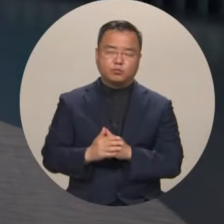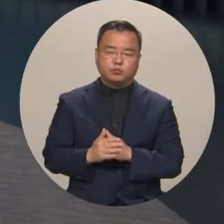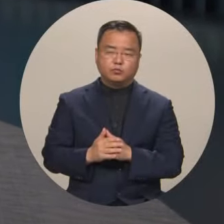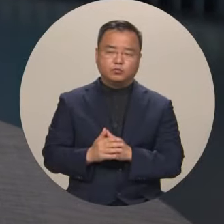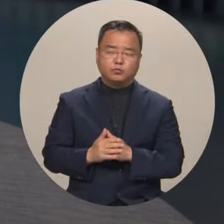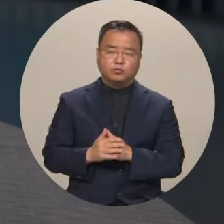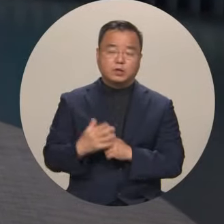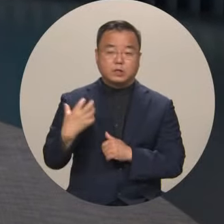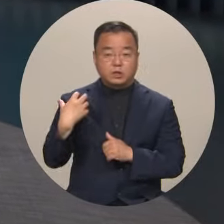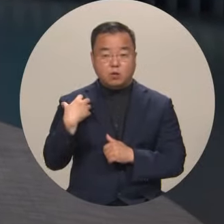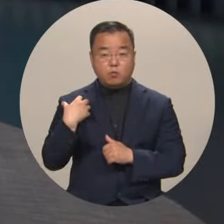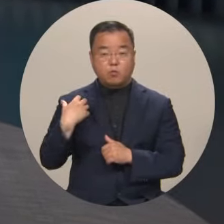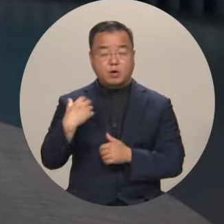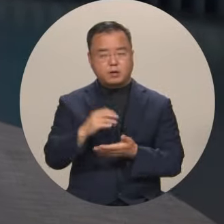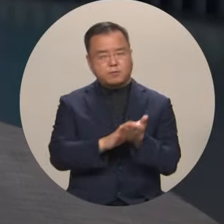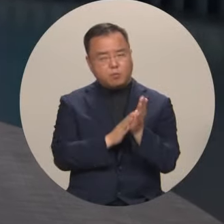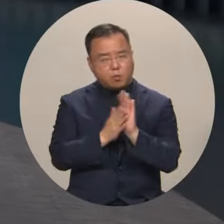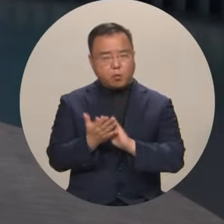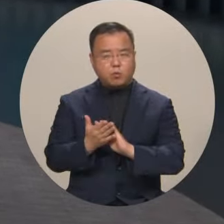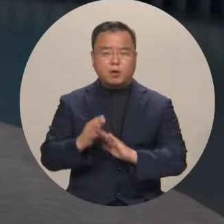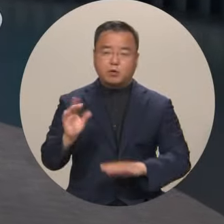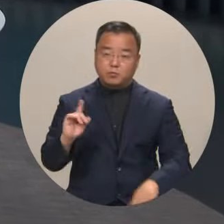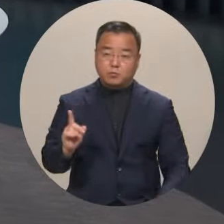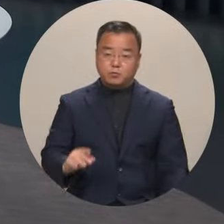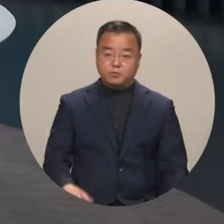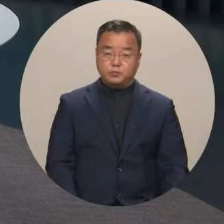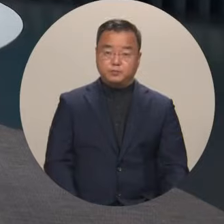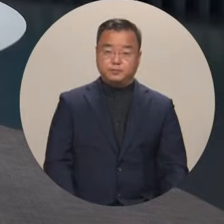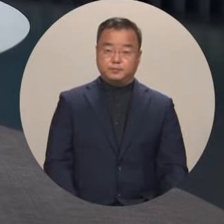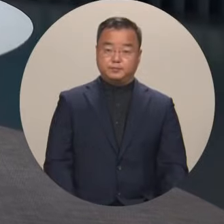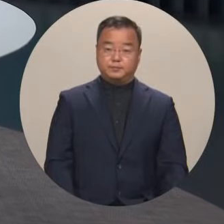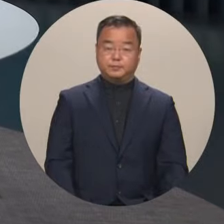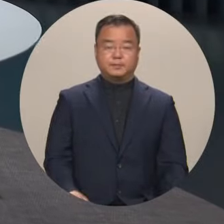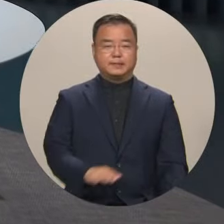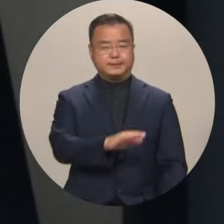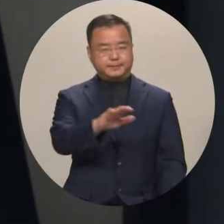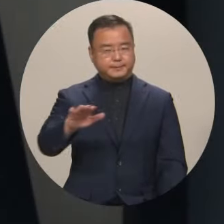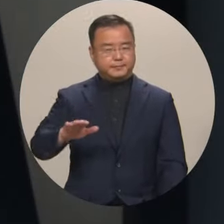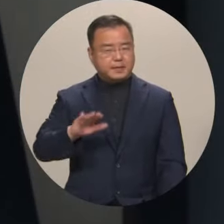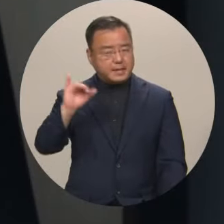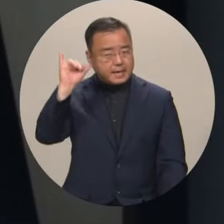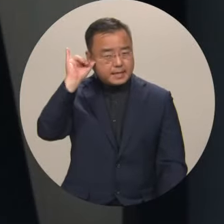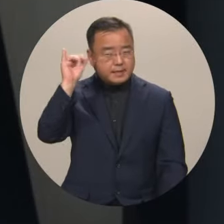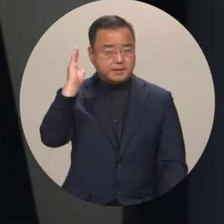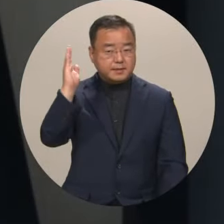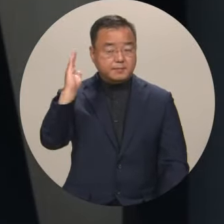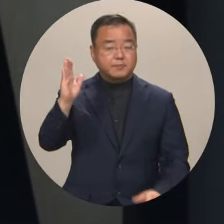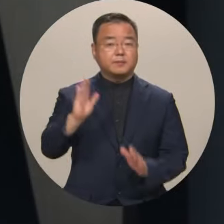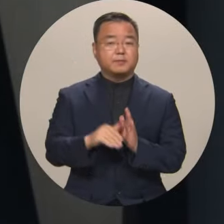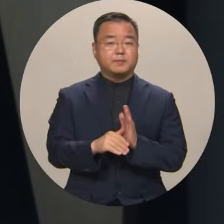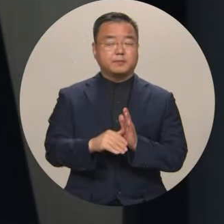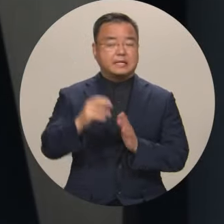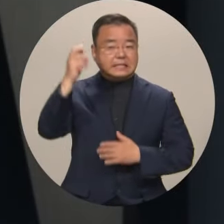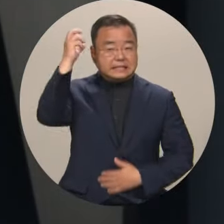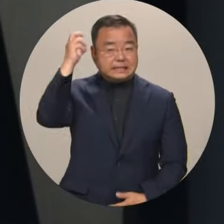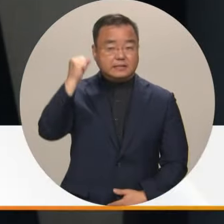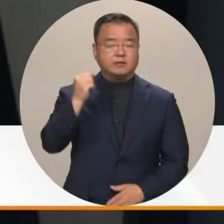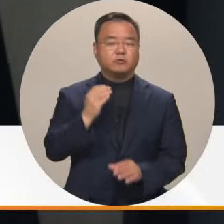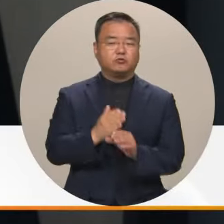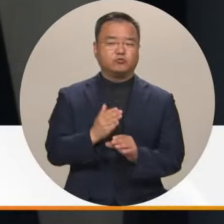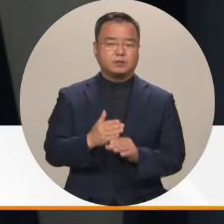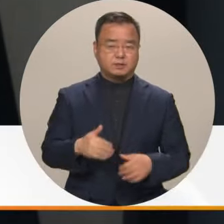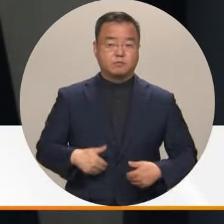어떤 부분을 가장 크게 변화시킬 거라고 보십니까 예 지금 이제 저희들이 AI 얘기를 할 때 꼭 하나 기억할게